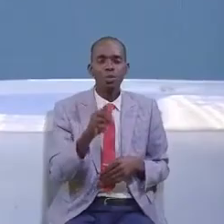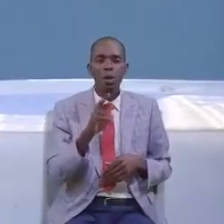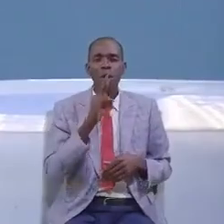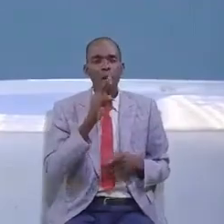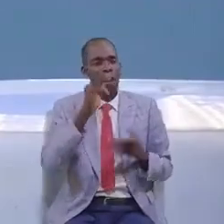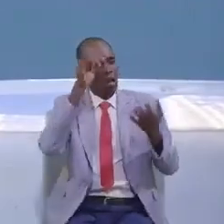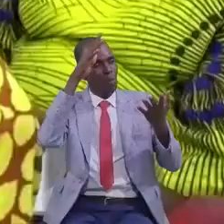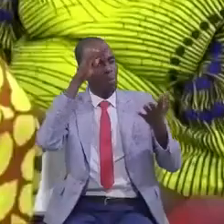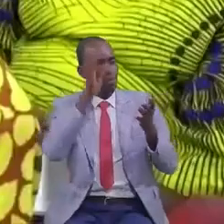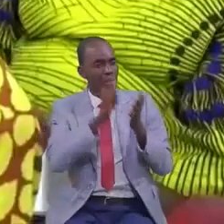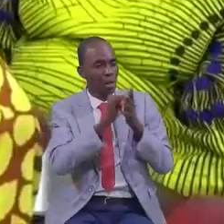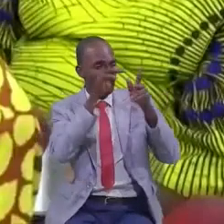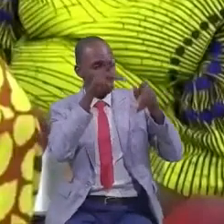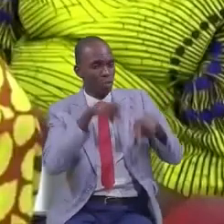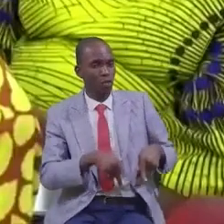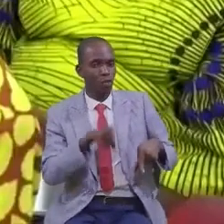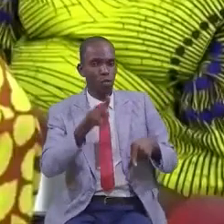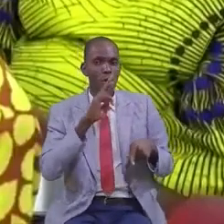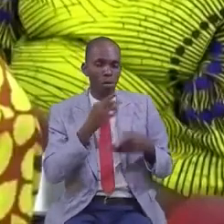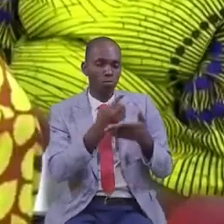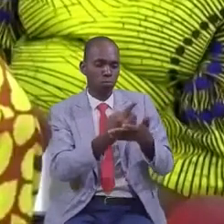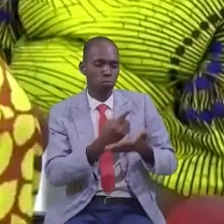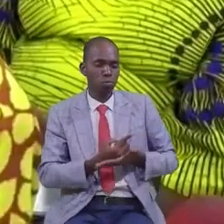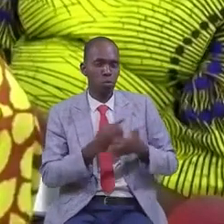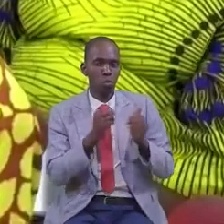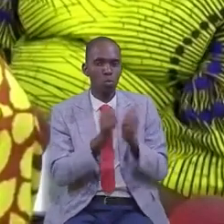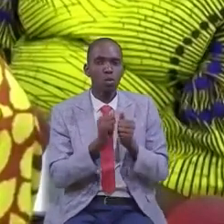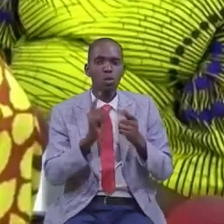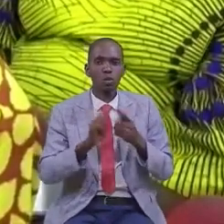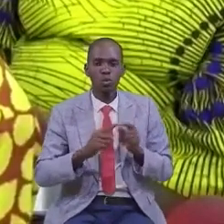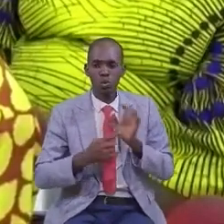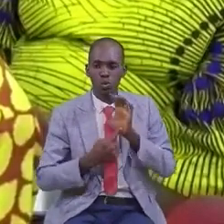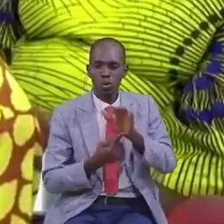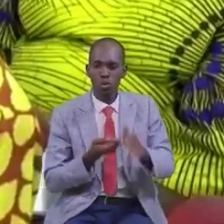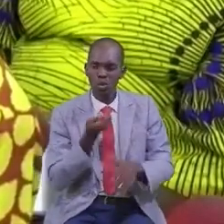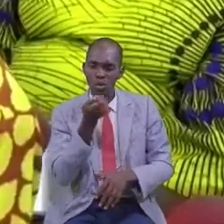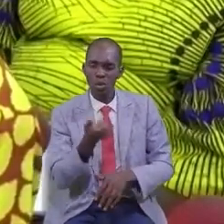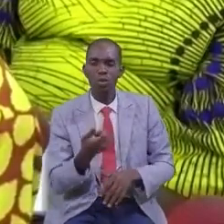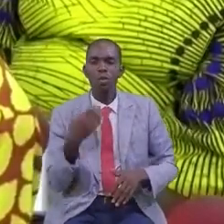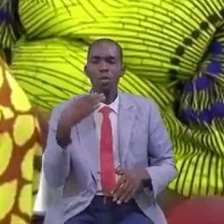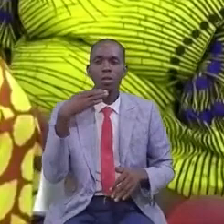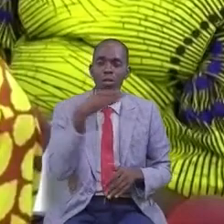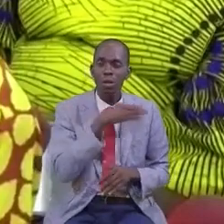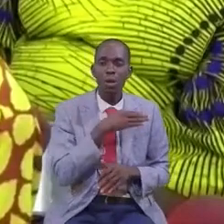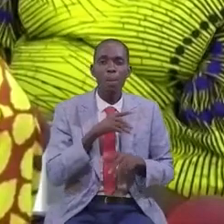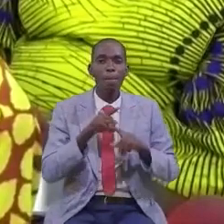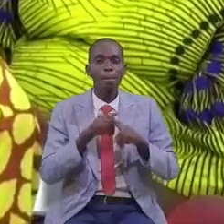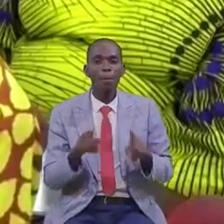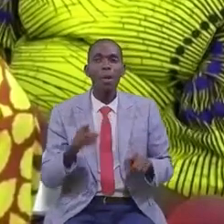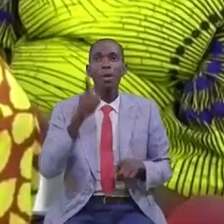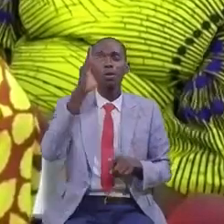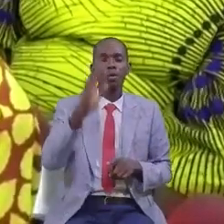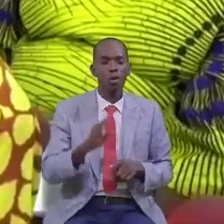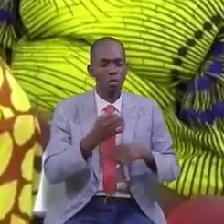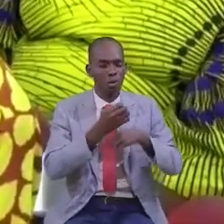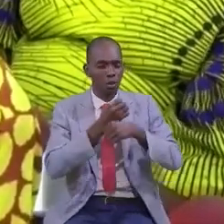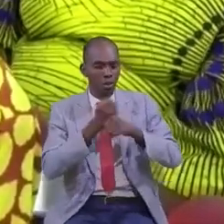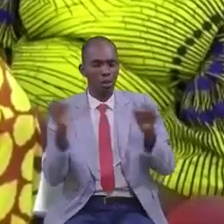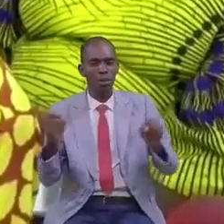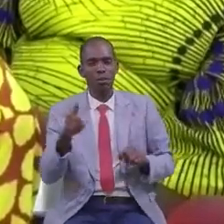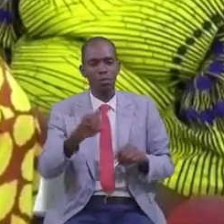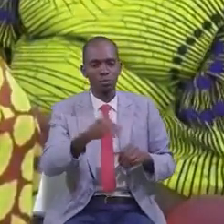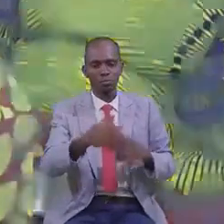a lie. ఒకవేళ అబద్ధమాడి పని చేస్తాడేమో అనే అనుకుంటున్నాం. But God pulls you aside. మిమ్మల్ని ప్రక్కకు